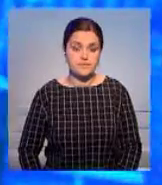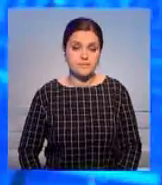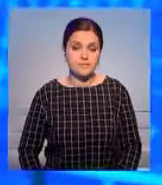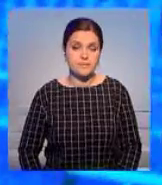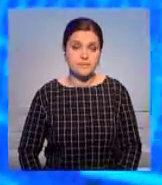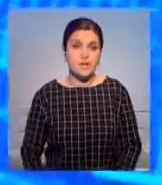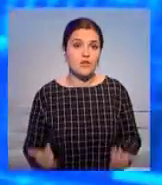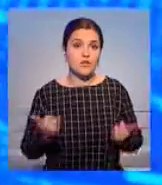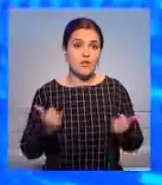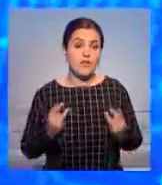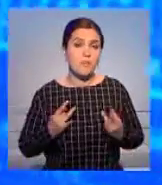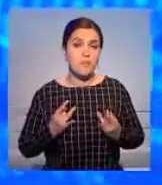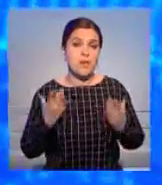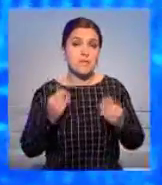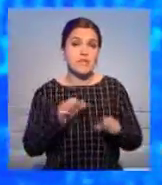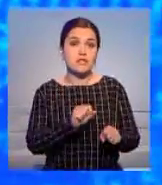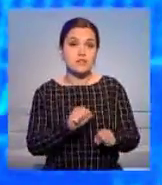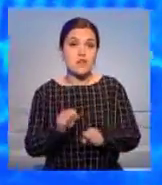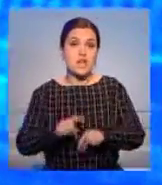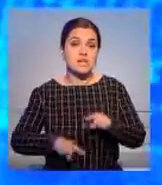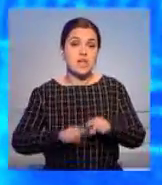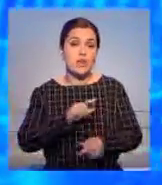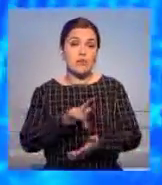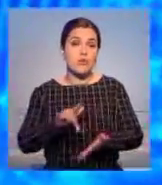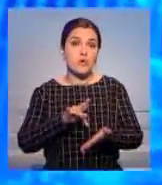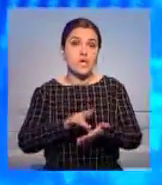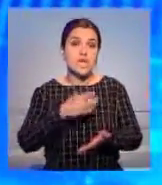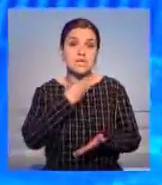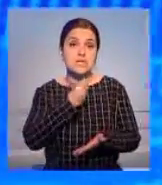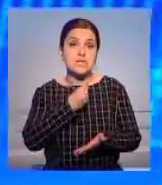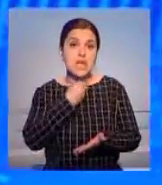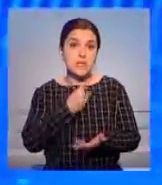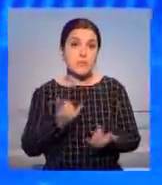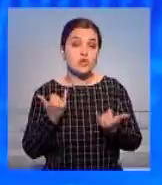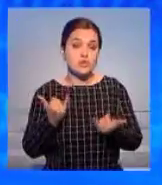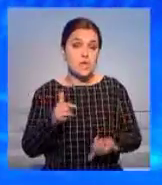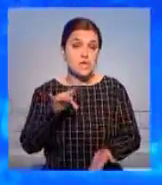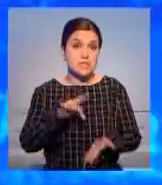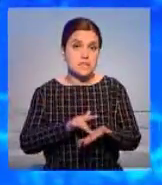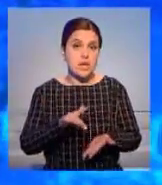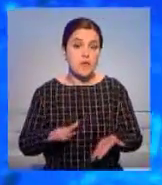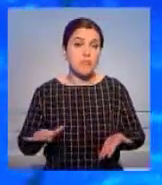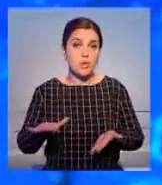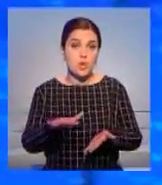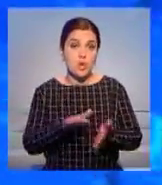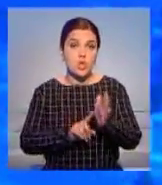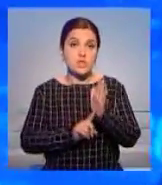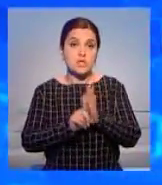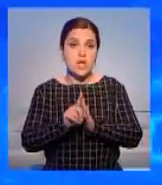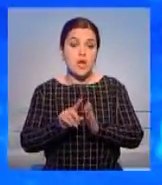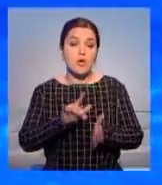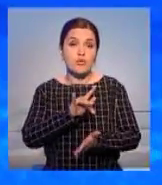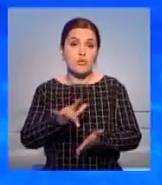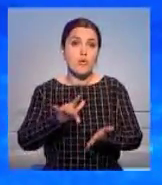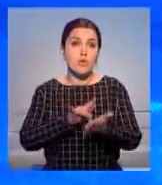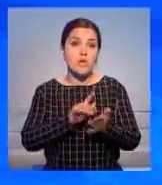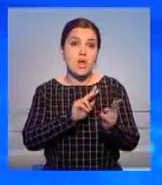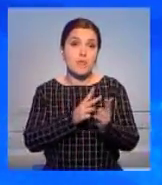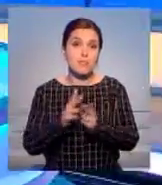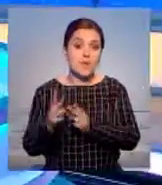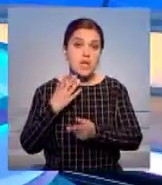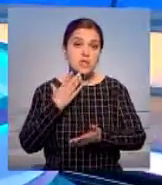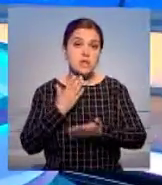Широко отмечают День защитника Отечества и в семье. Сейчас, в эти минуты, на Центральной площади начинается городской венский